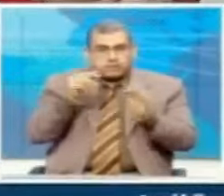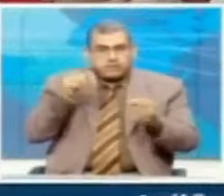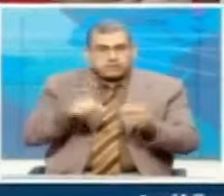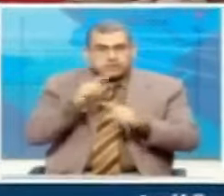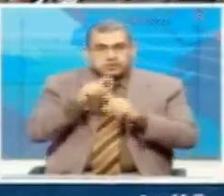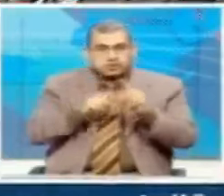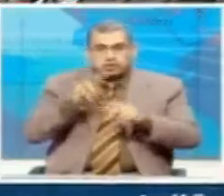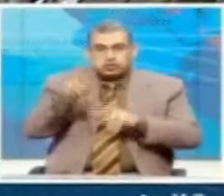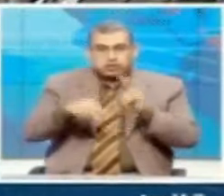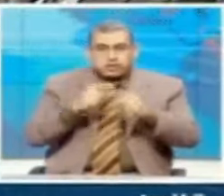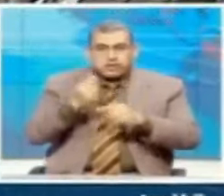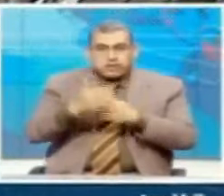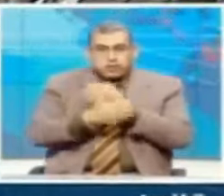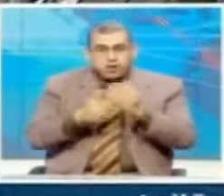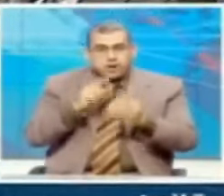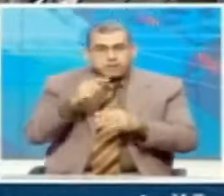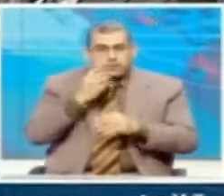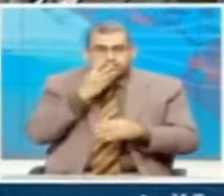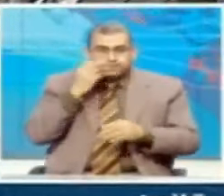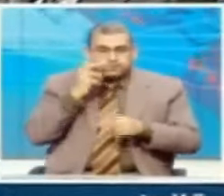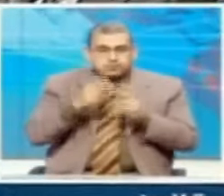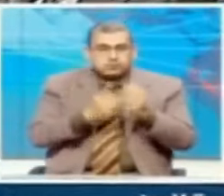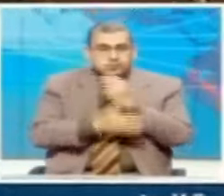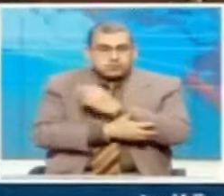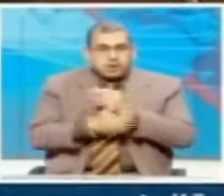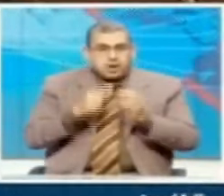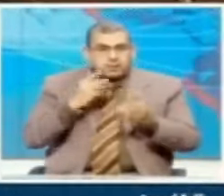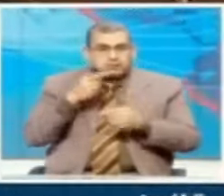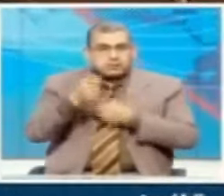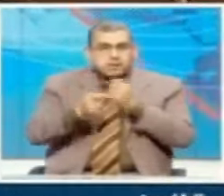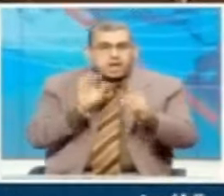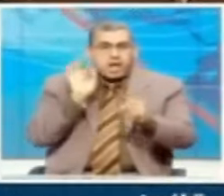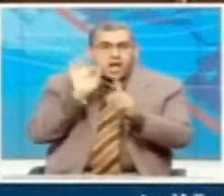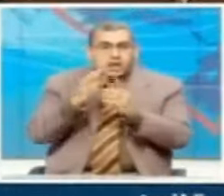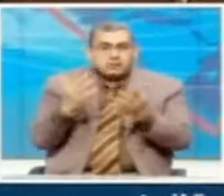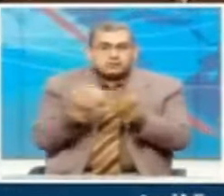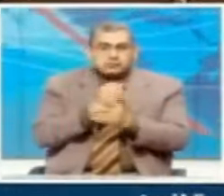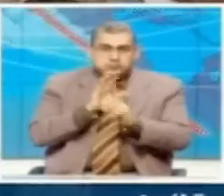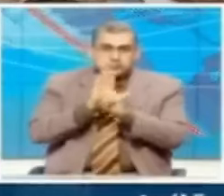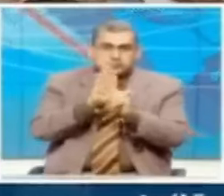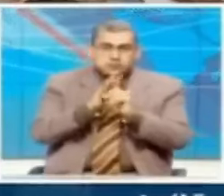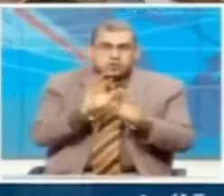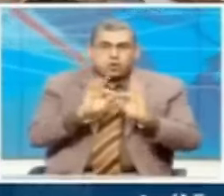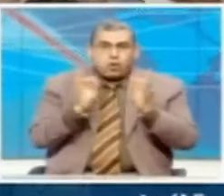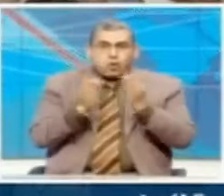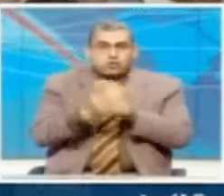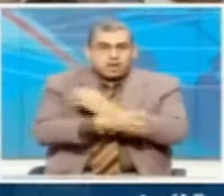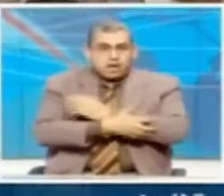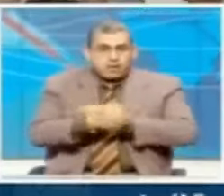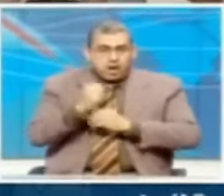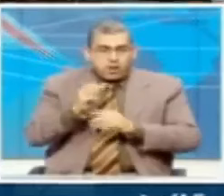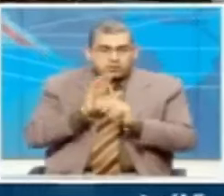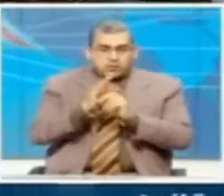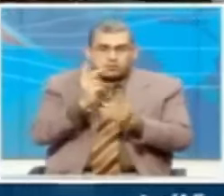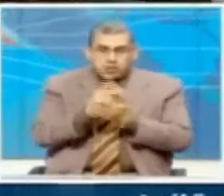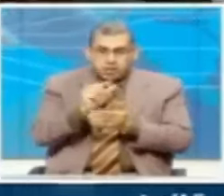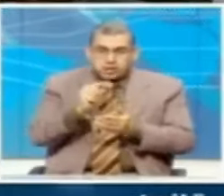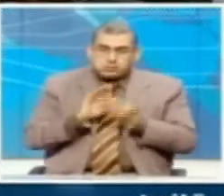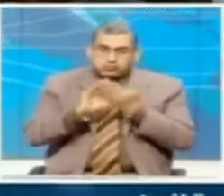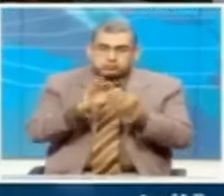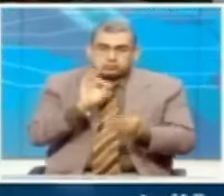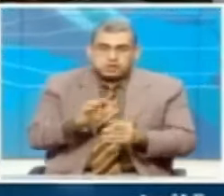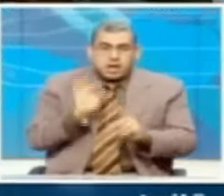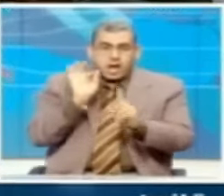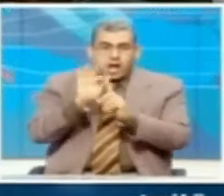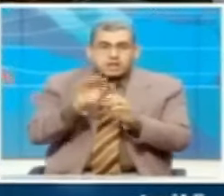الشراء والفقر ونسب التضخم، وذلك بهدف تحقيق أفضل حماية للأسر الأكثر فقرا والأقل دخلا. كما يستهدف